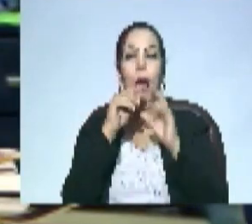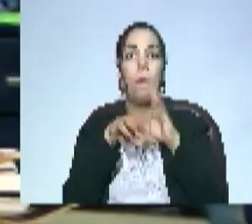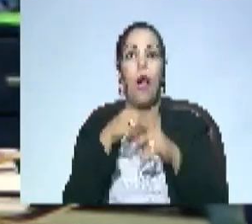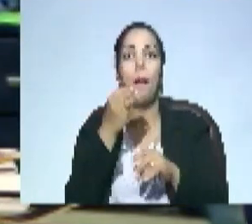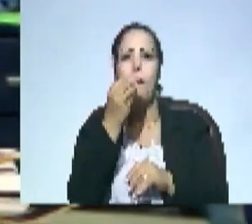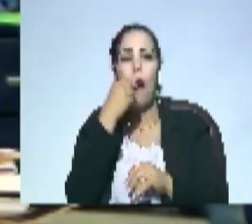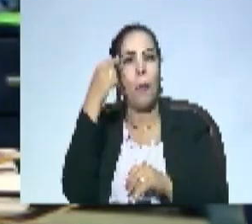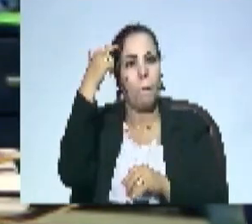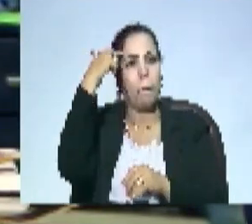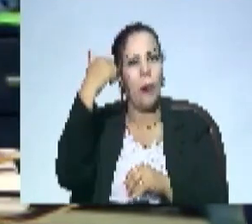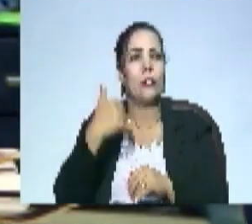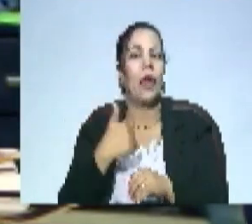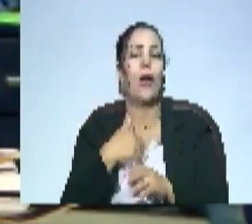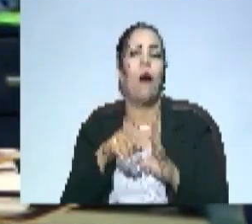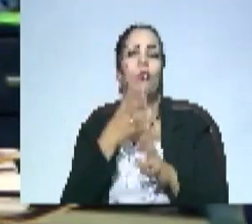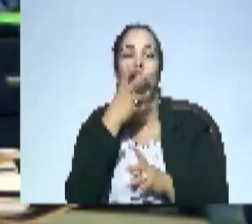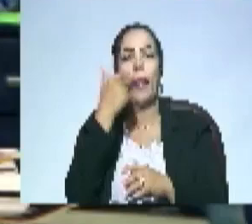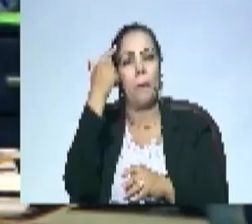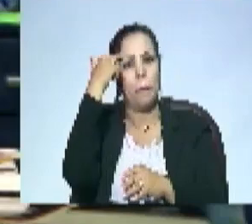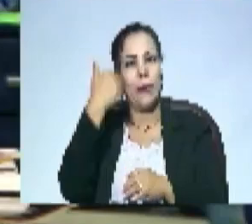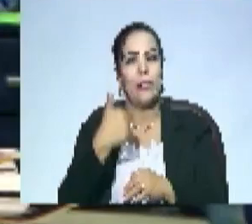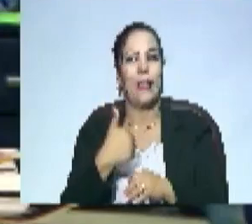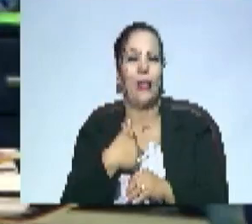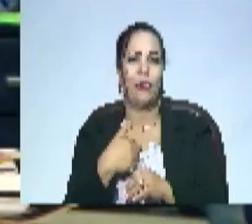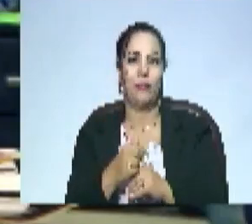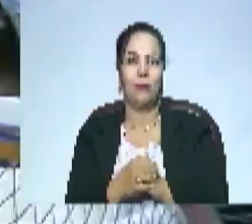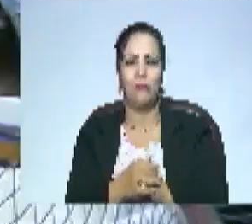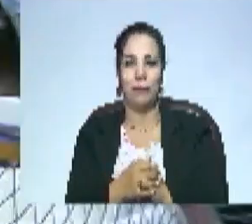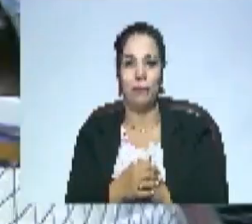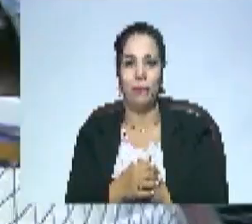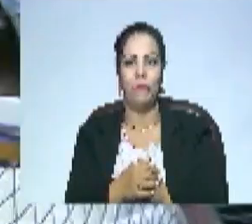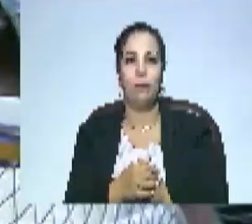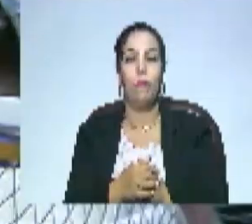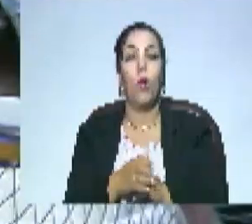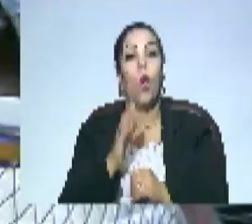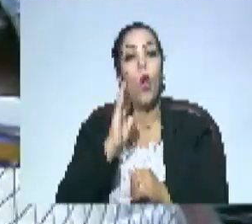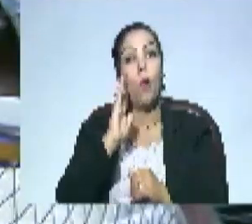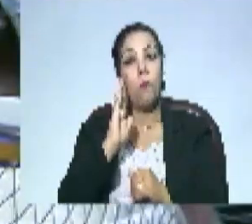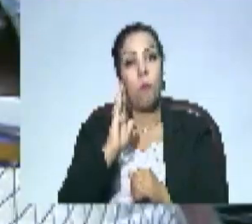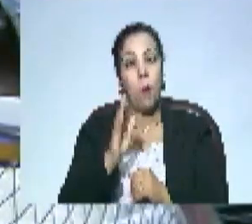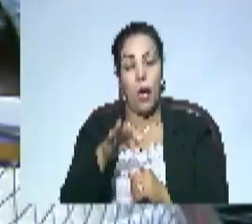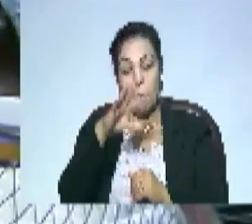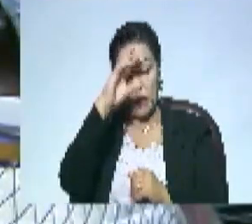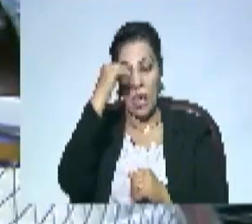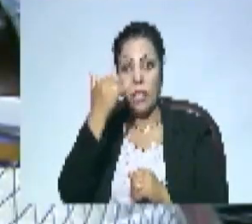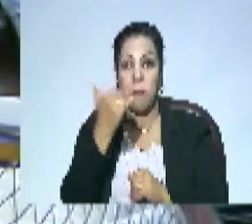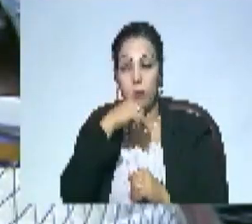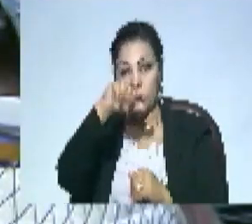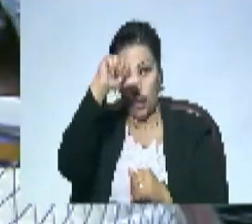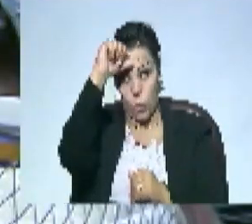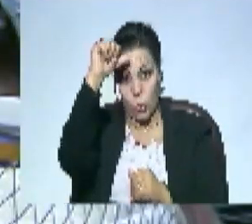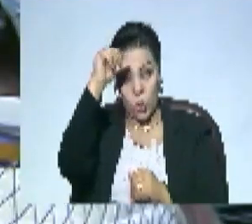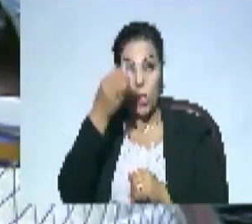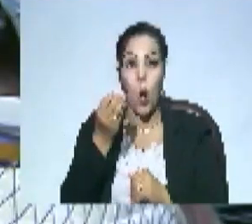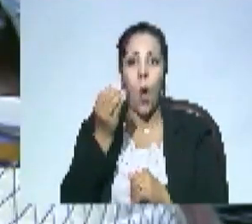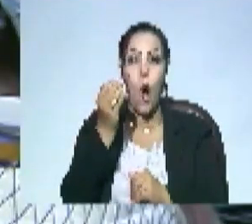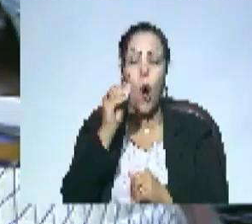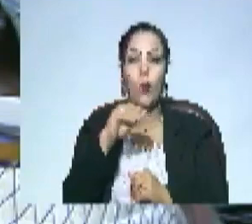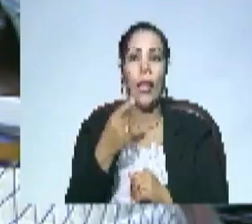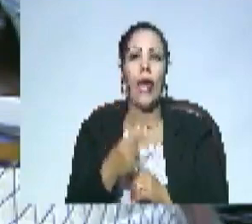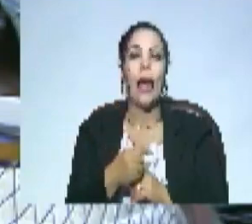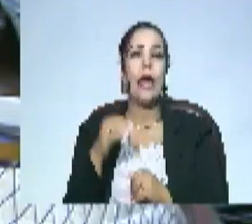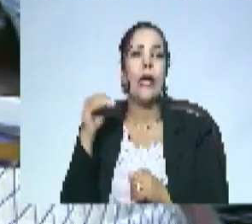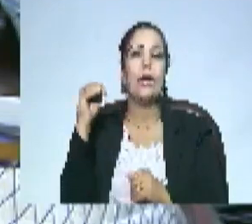الحاجه اللي بيحبها بالطريقه اللي هو بيحب بالضبط كده ممكن ما عندكيش جوز هند حضرتك حطي سمسم ما عندكيش